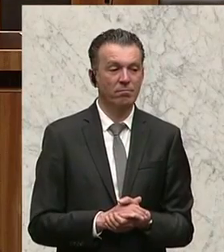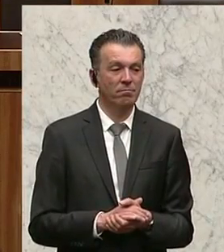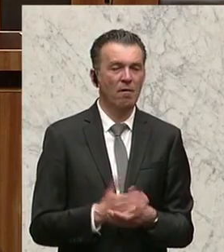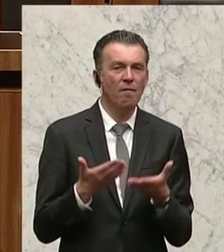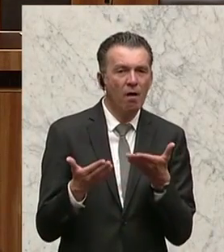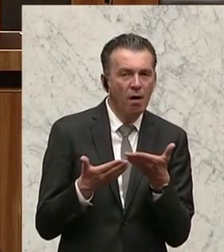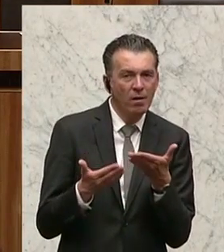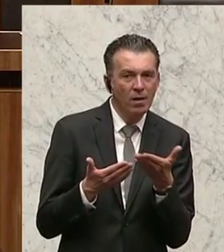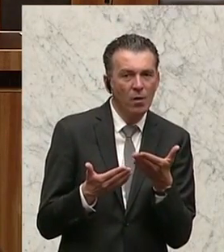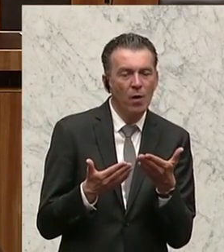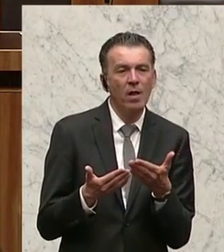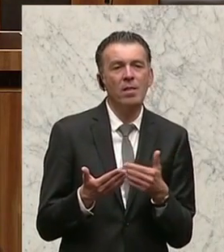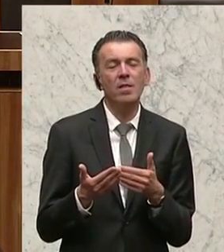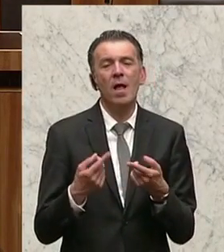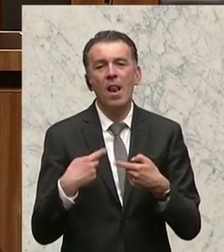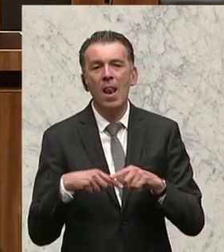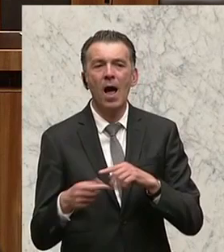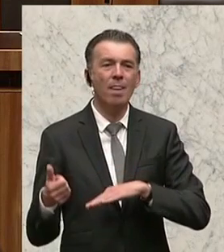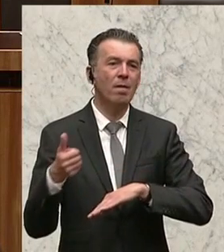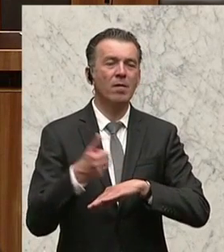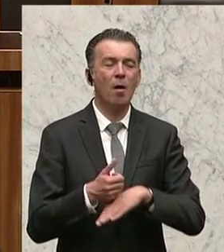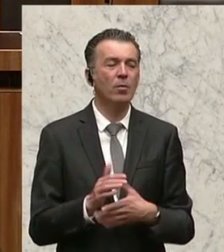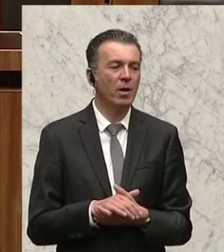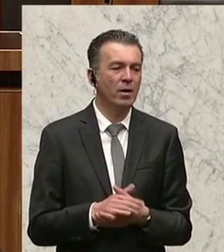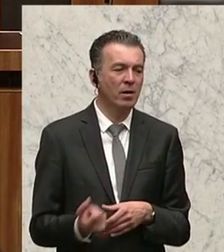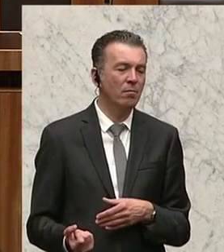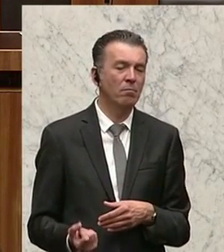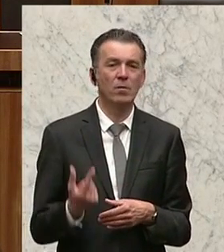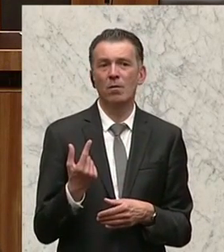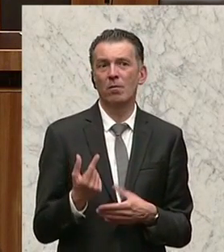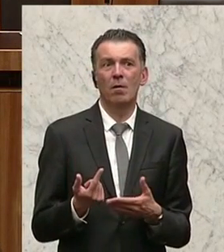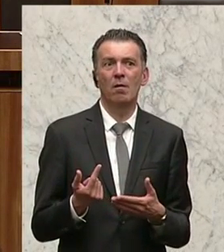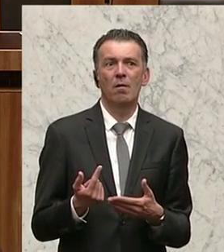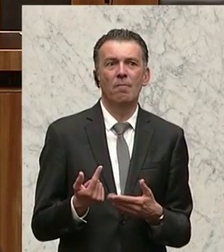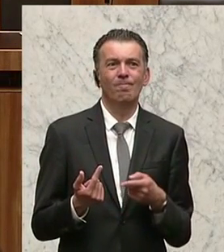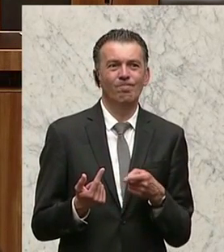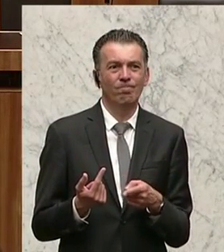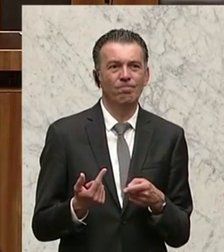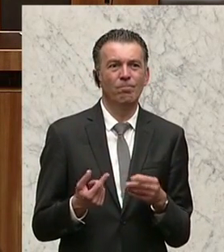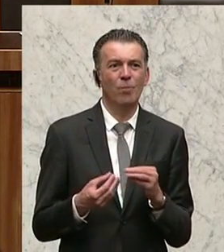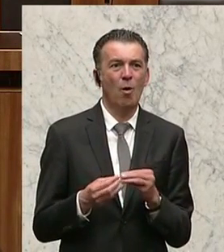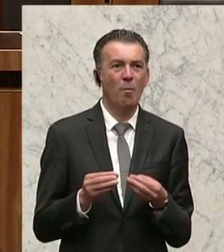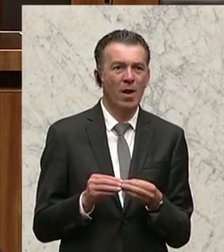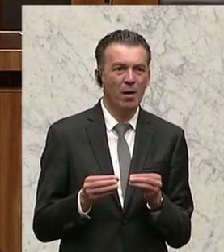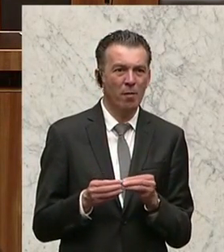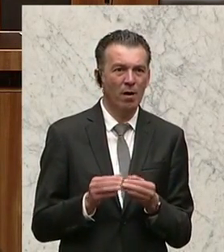den Verhandlungen mit den Landeshauptleuten vor allem. Aber Faktum ist, dass wir diese großen